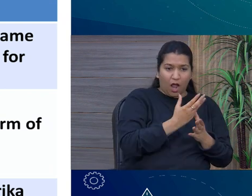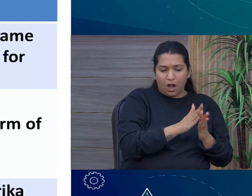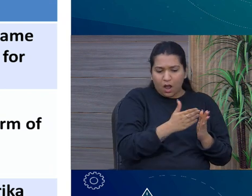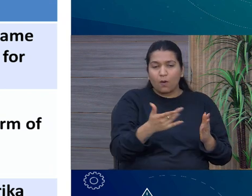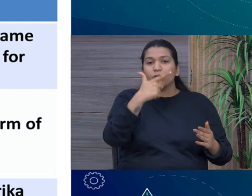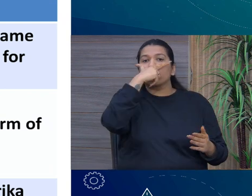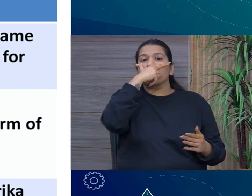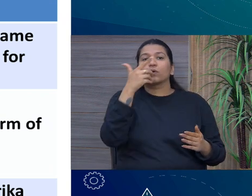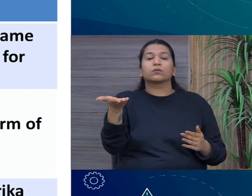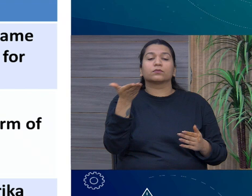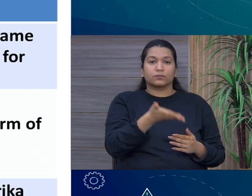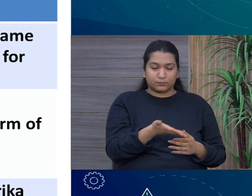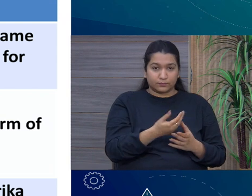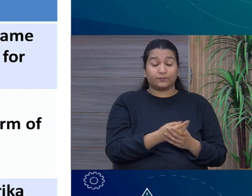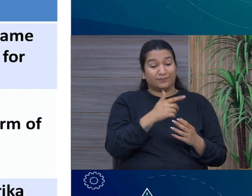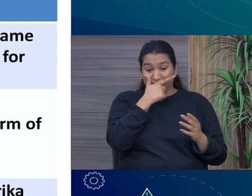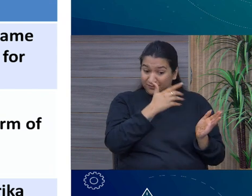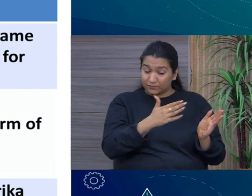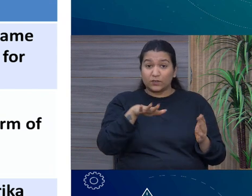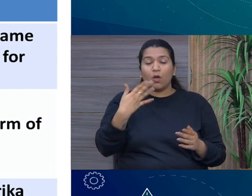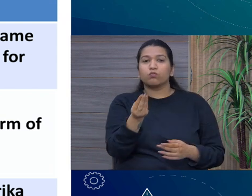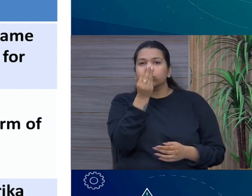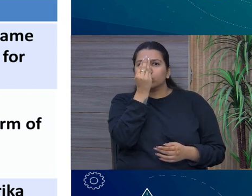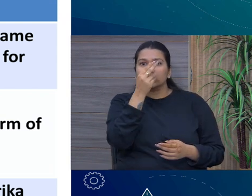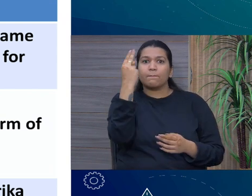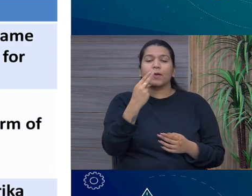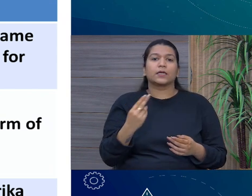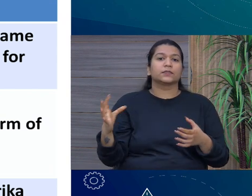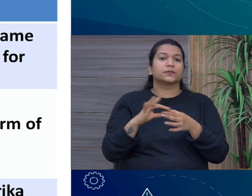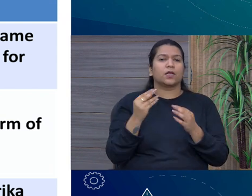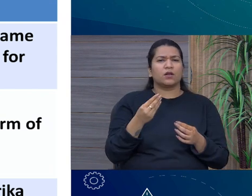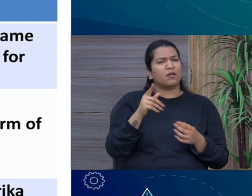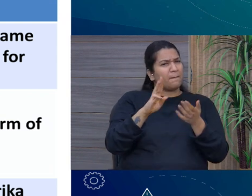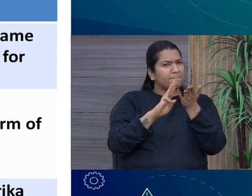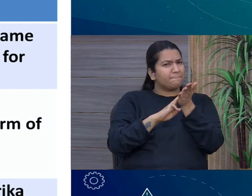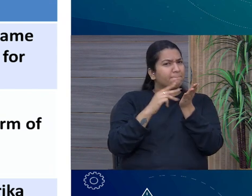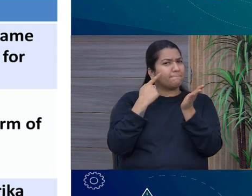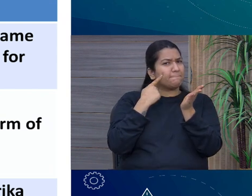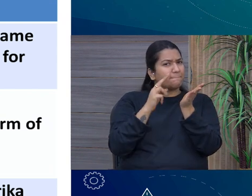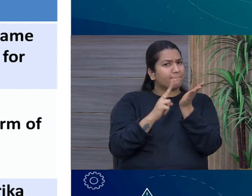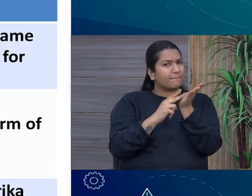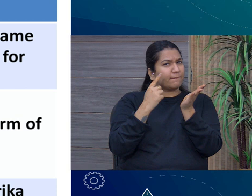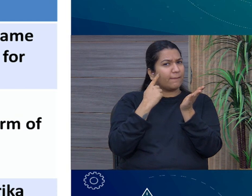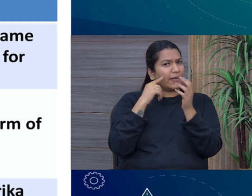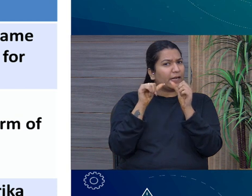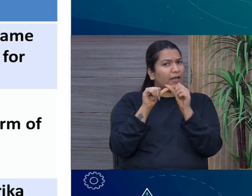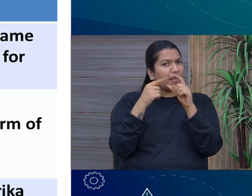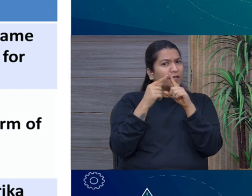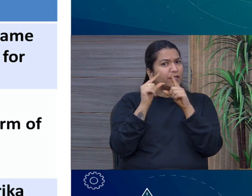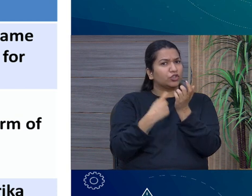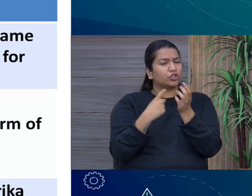मुगल टाइम में मिनिएचर पेंटिंग का बहुत एक प्रचलन रहा था। मिनिएचर पेंटिंग्स थोड़ा सा और इसको क्लियर करें। जी सर, सर मिनिएचर